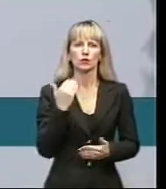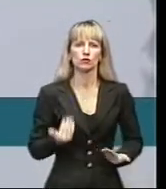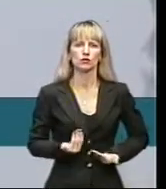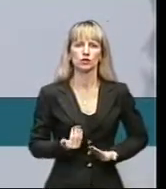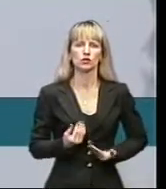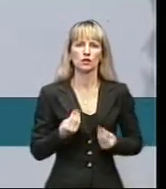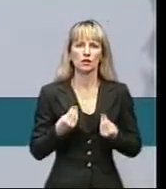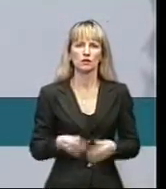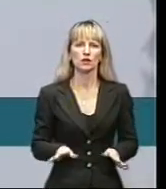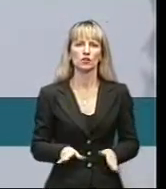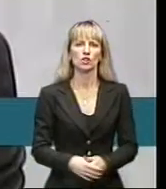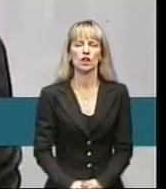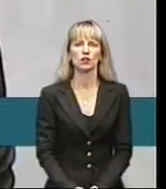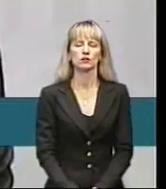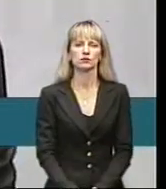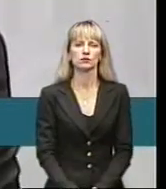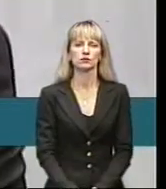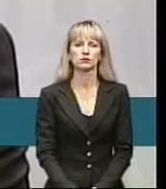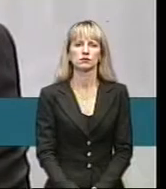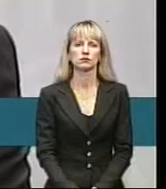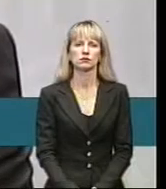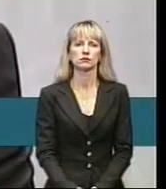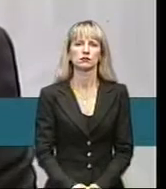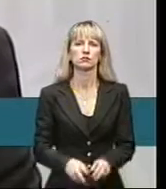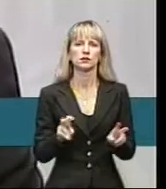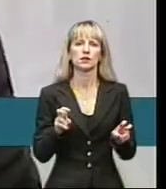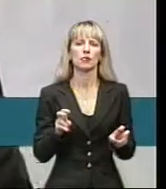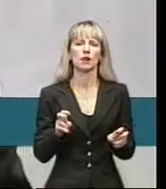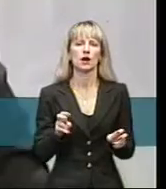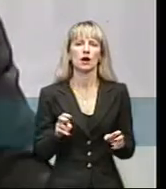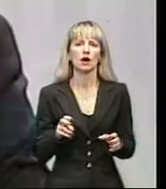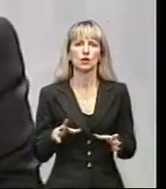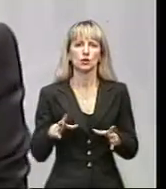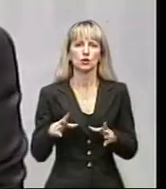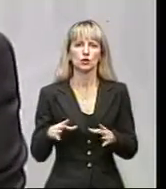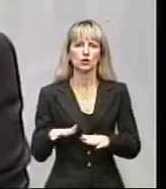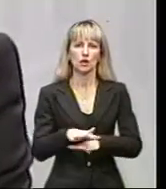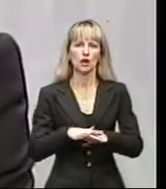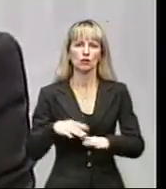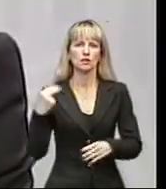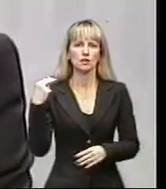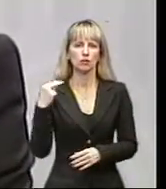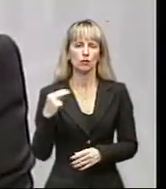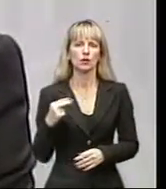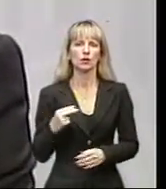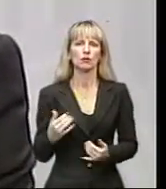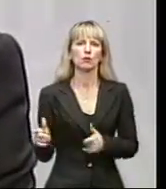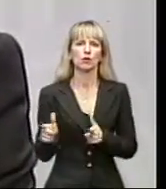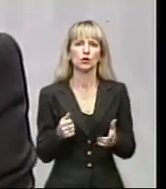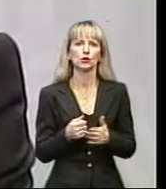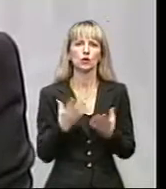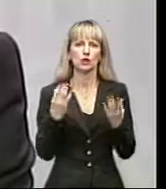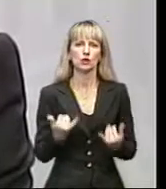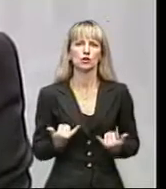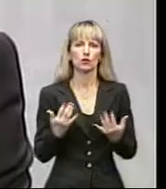втрачали. Телеканал «Суспільне Запоріжжя» підготував до Дня шанування пам'яті жертв